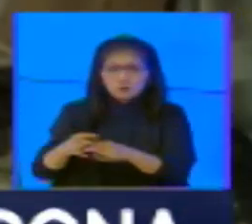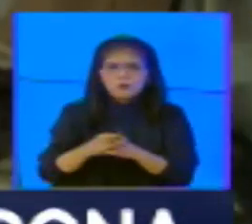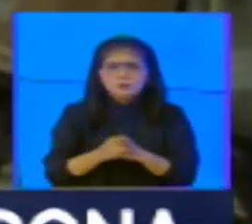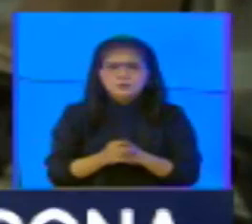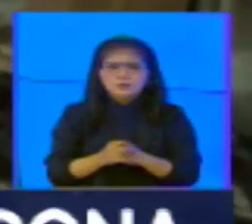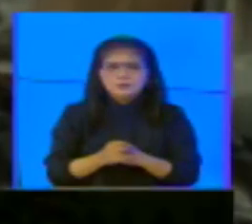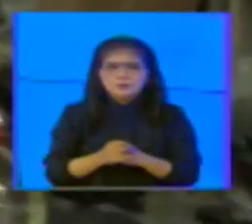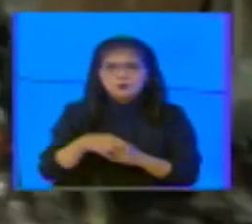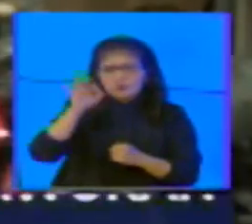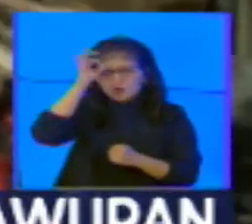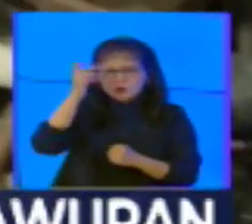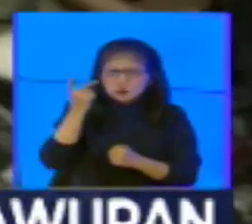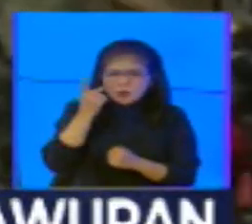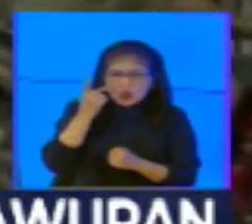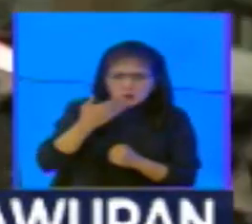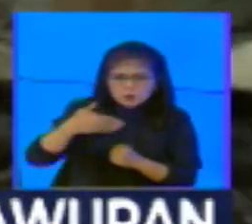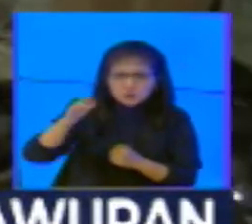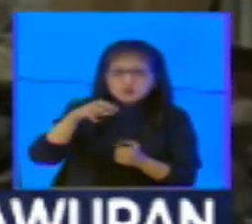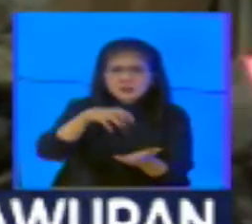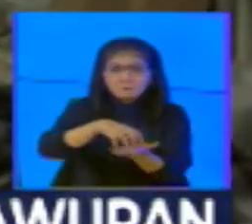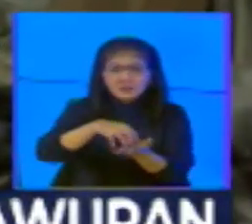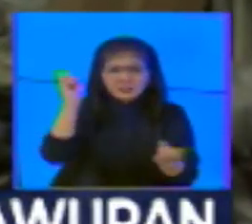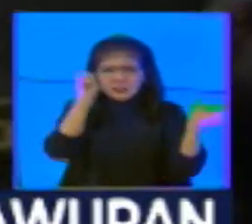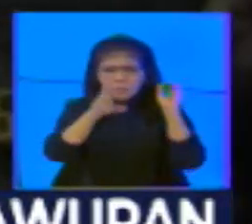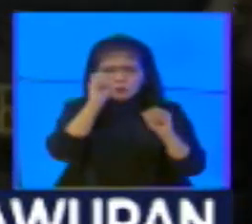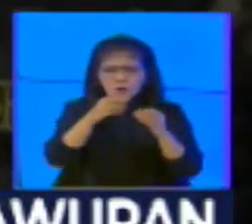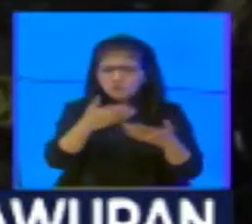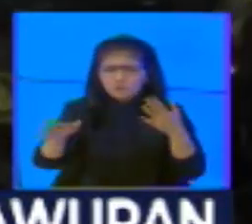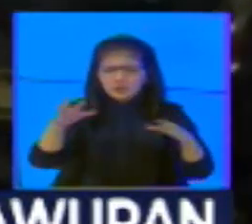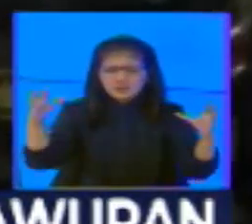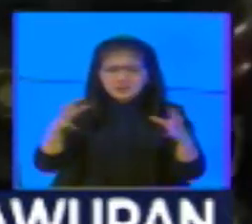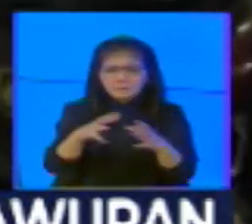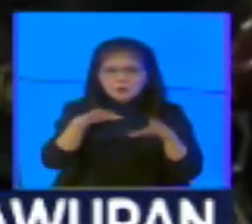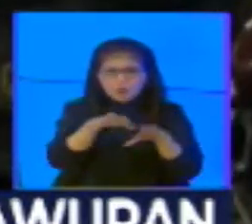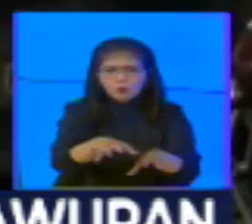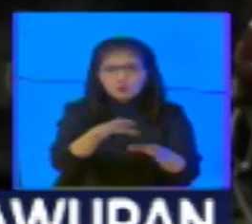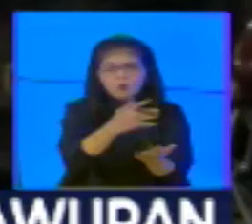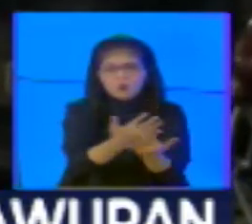berjaga di sekitar lokasi tawuran dan membubarkan kerumunan warga.